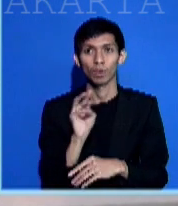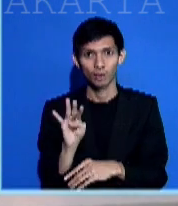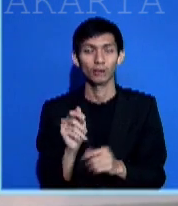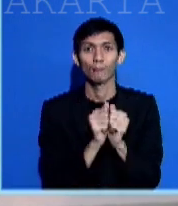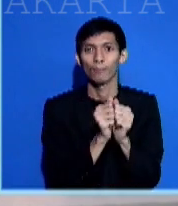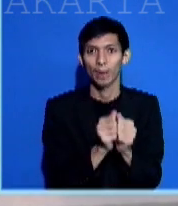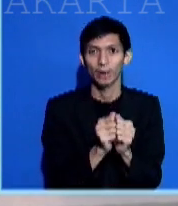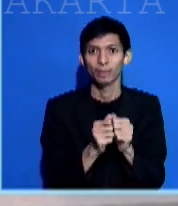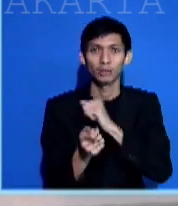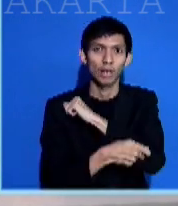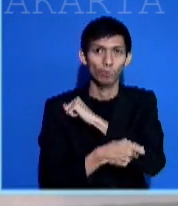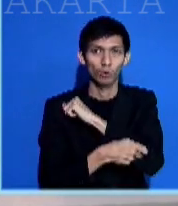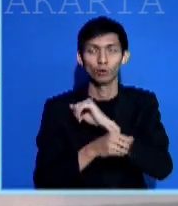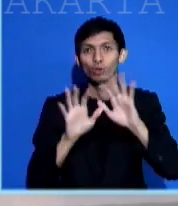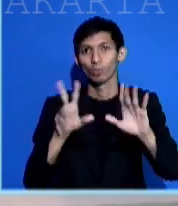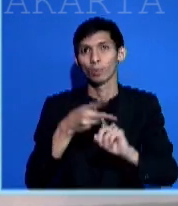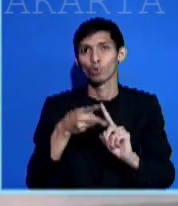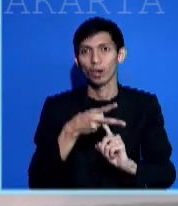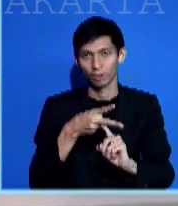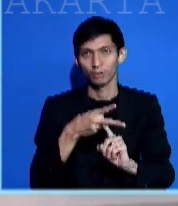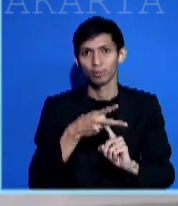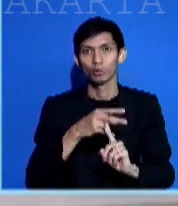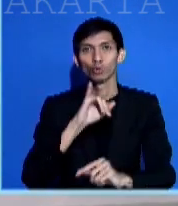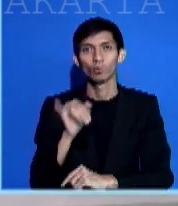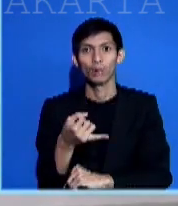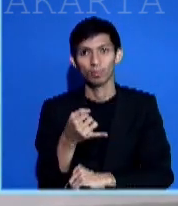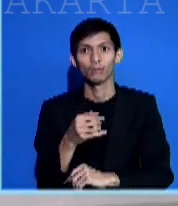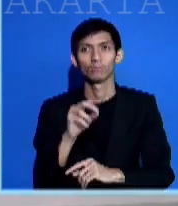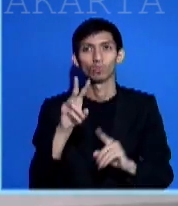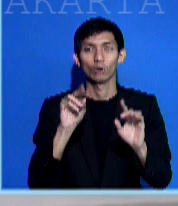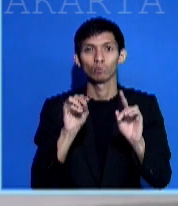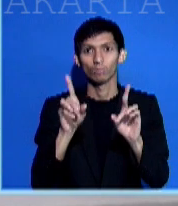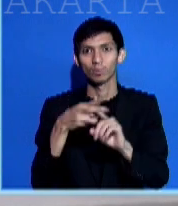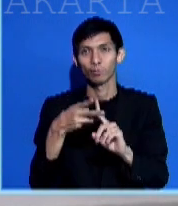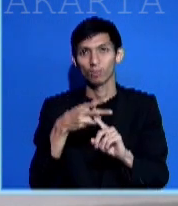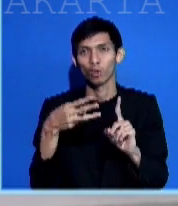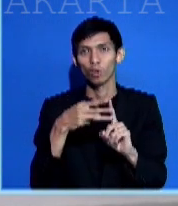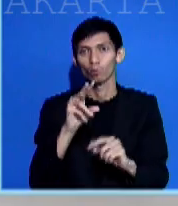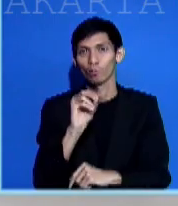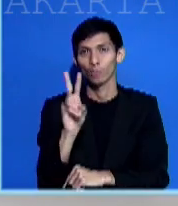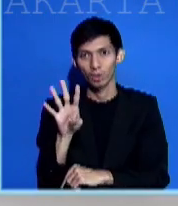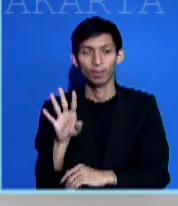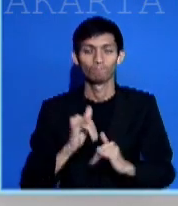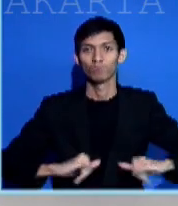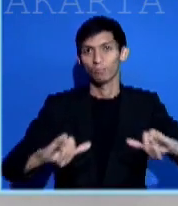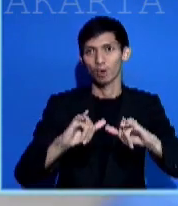Sabtu 10 Februari dan hari Jumat 9 Februari 2024 merupakan cuti bersama.